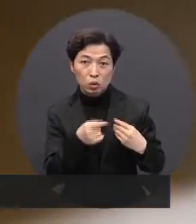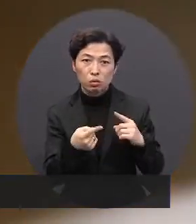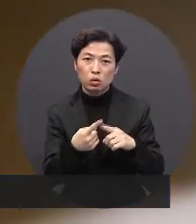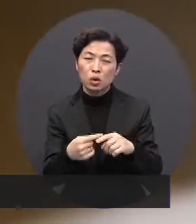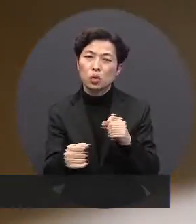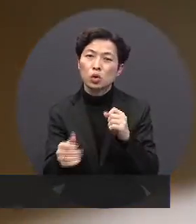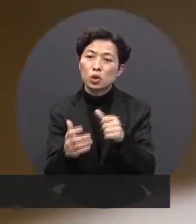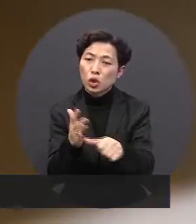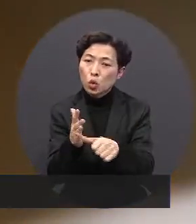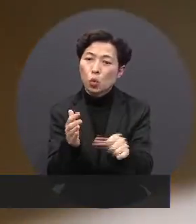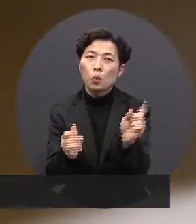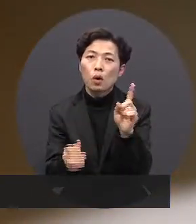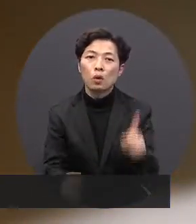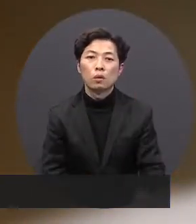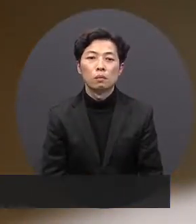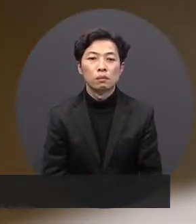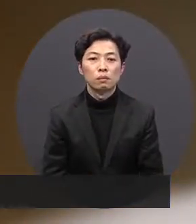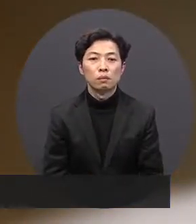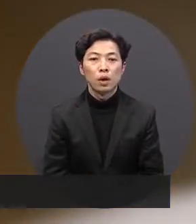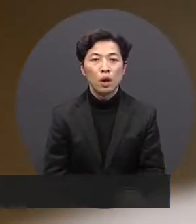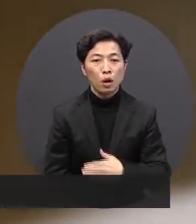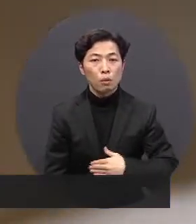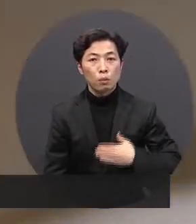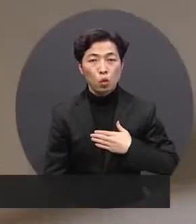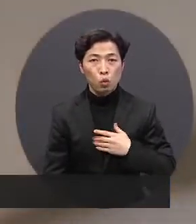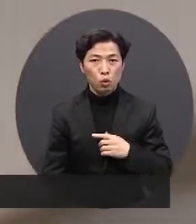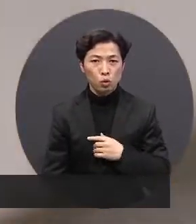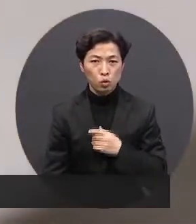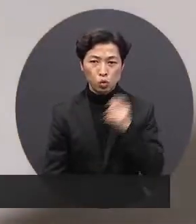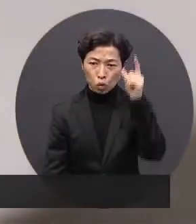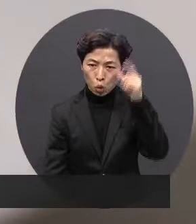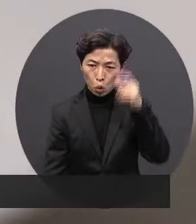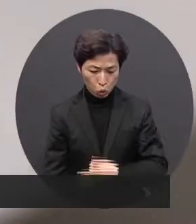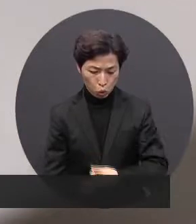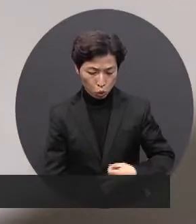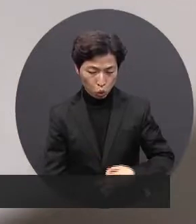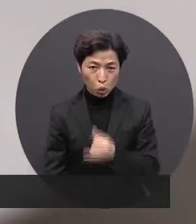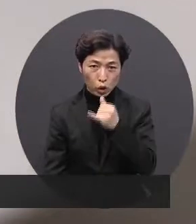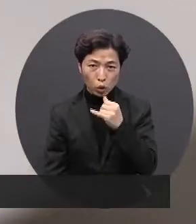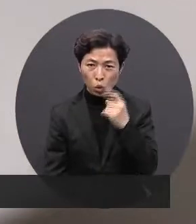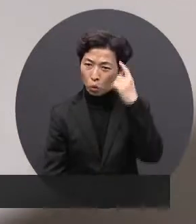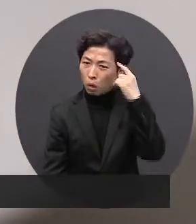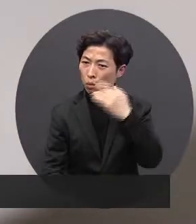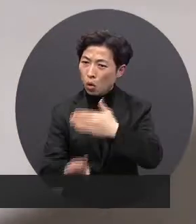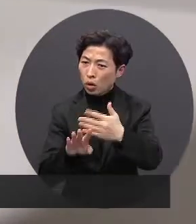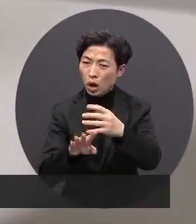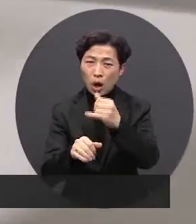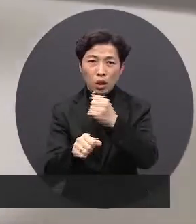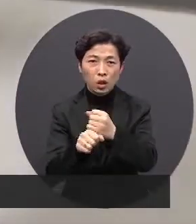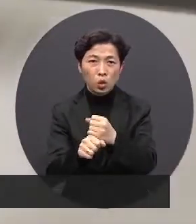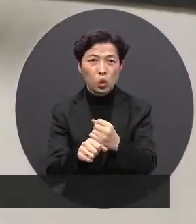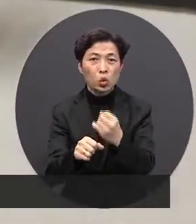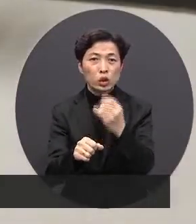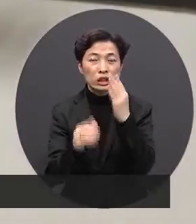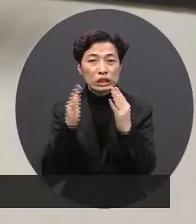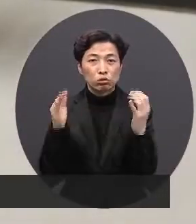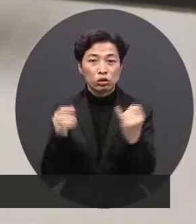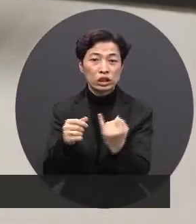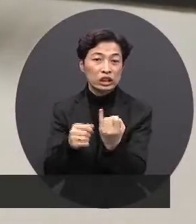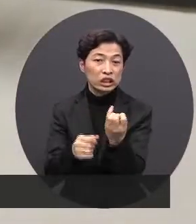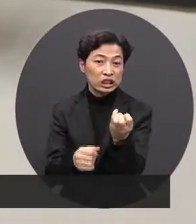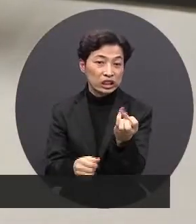재료가 독특합니다. 몸체는 소의 소장, 털은 작가의 머리카락, 점은 식물의 씨앗으로